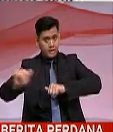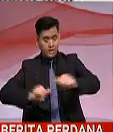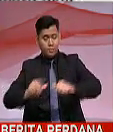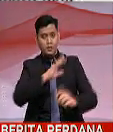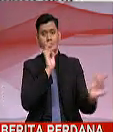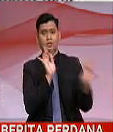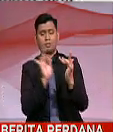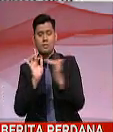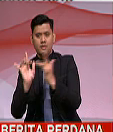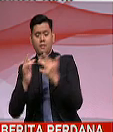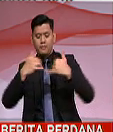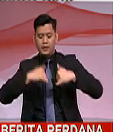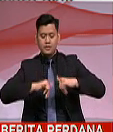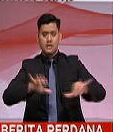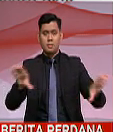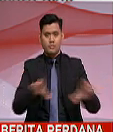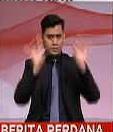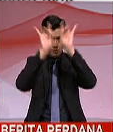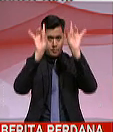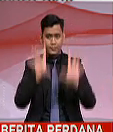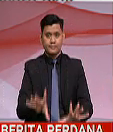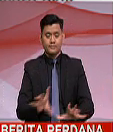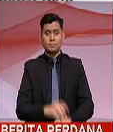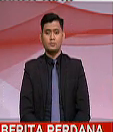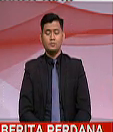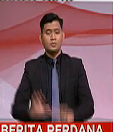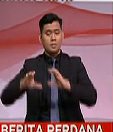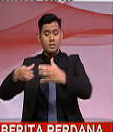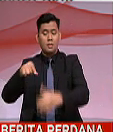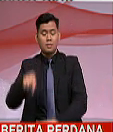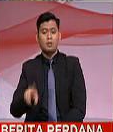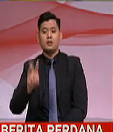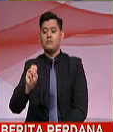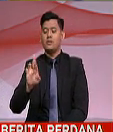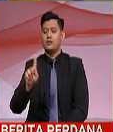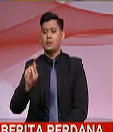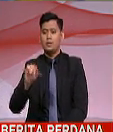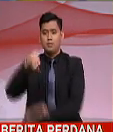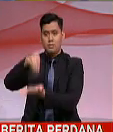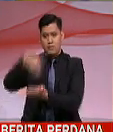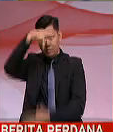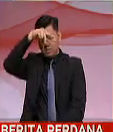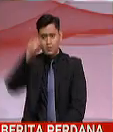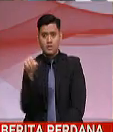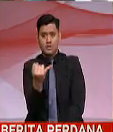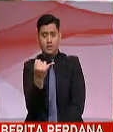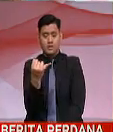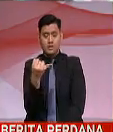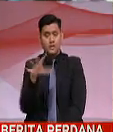kontak rapat masih diteruskan. Kluster Meranti di Putrajaya pula dikesan apabila